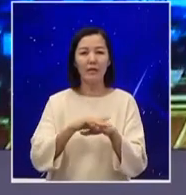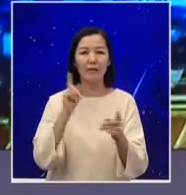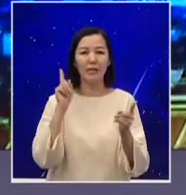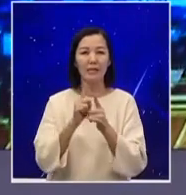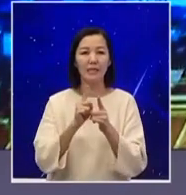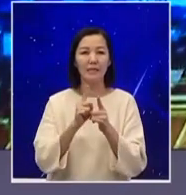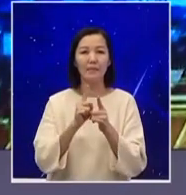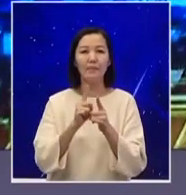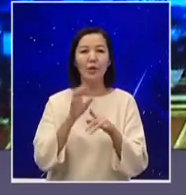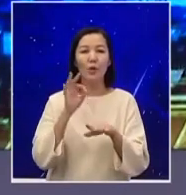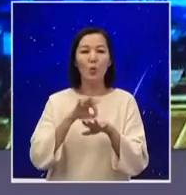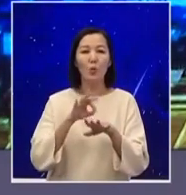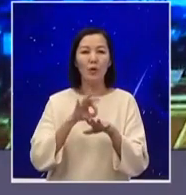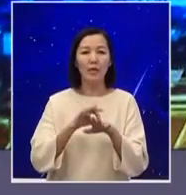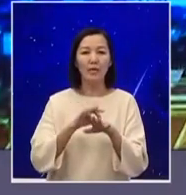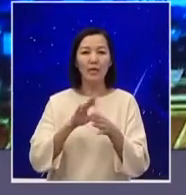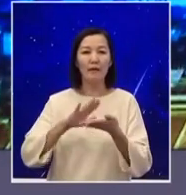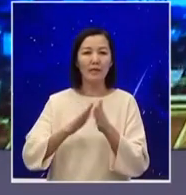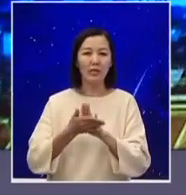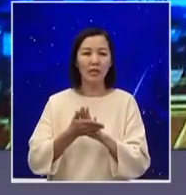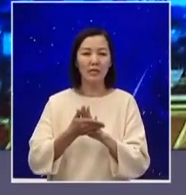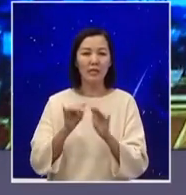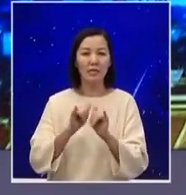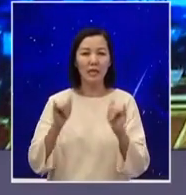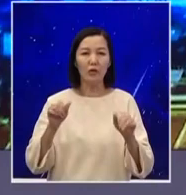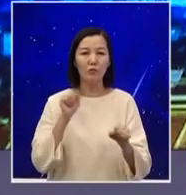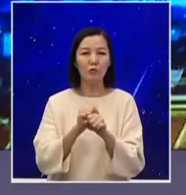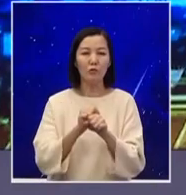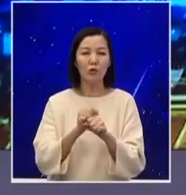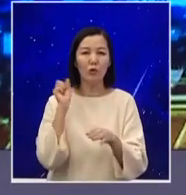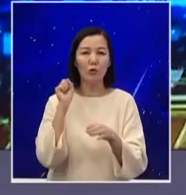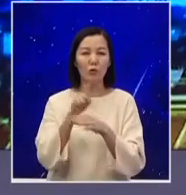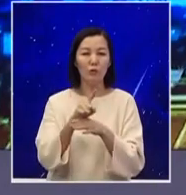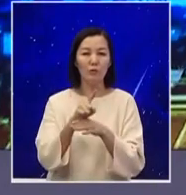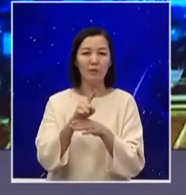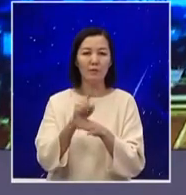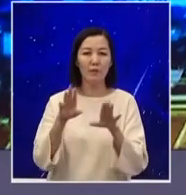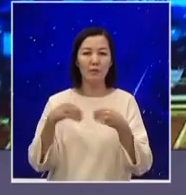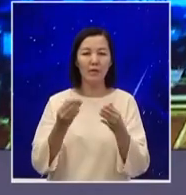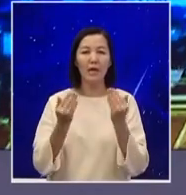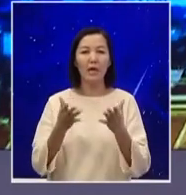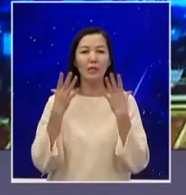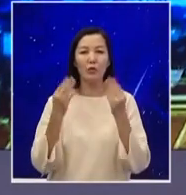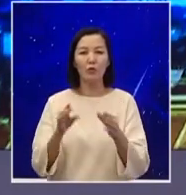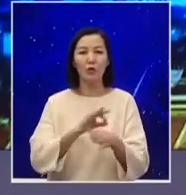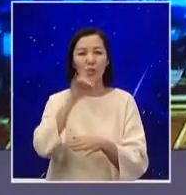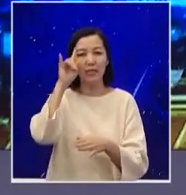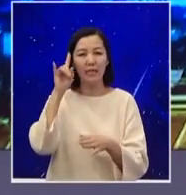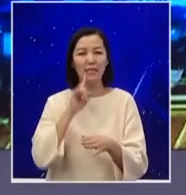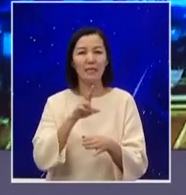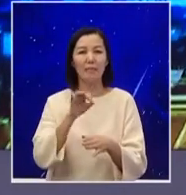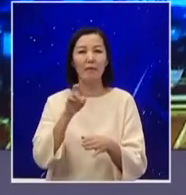Мамин аймақ басшыларын жинап, өңірлерде инфекцияның таралуын тежеуге қосымша тапсырмалар берді. Қазіргі таңда Шығыс